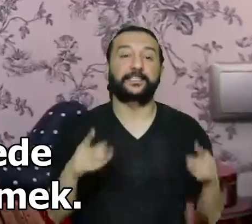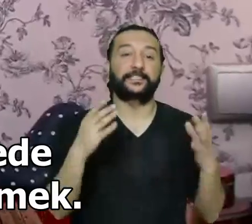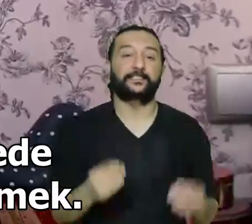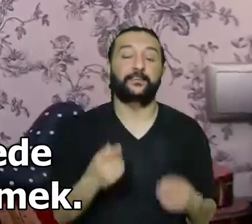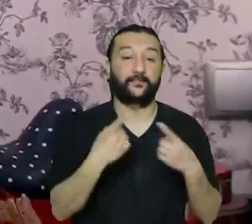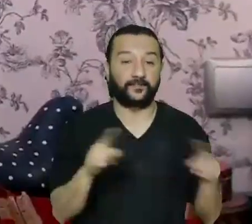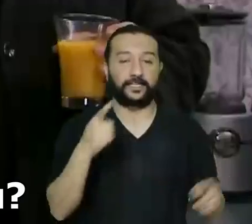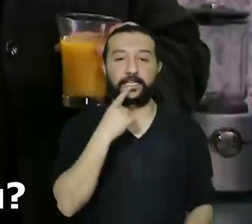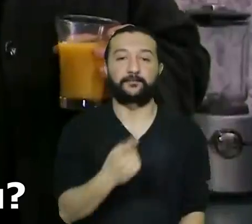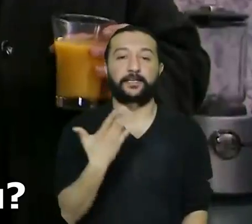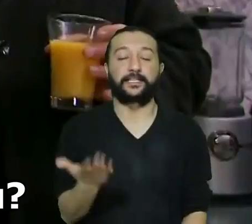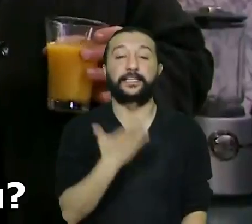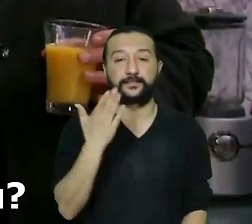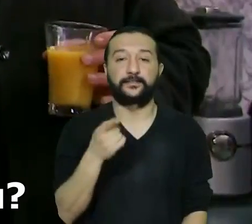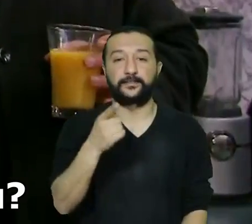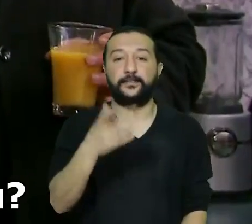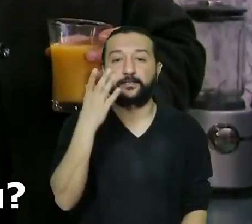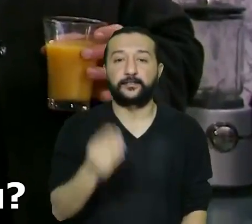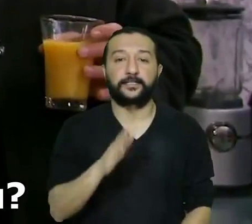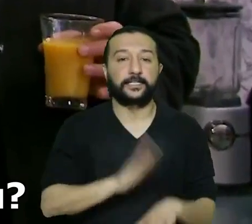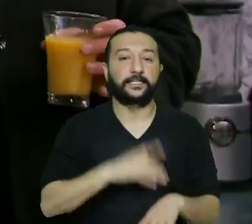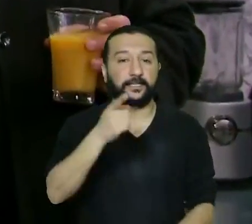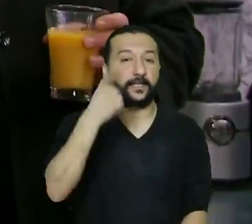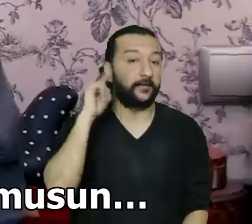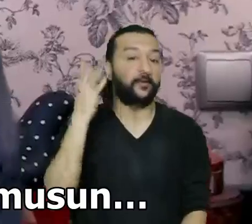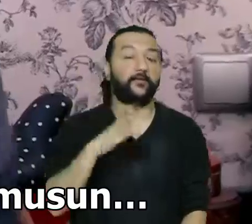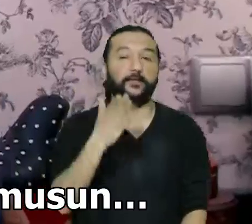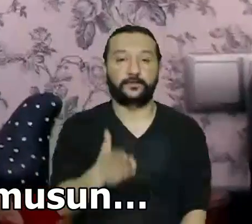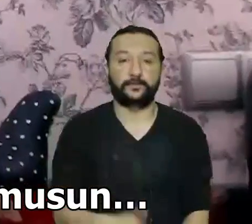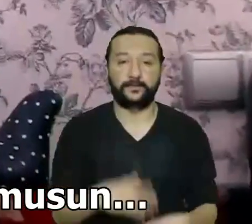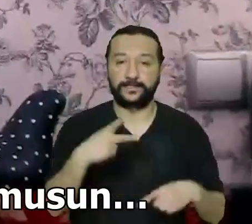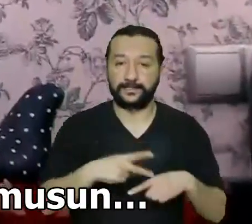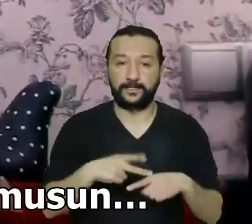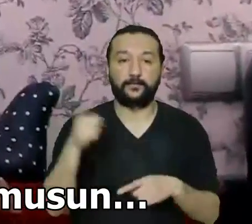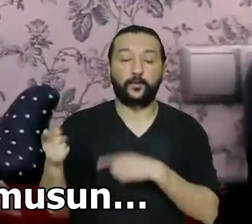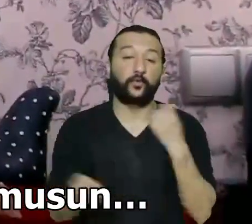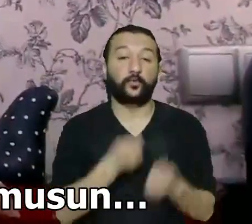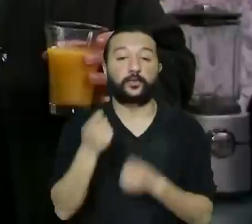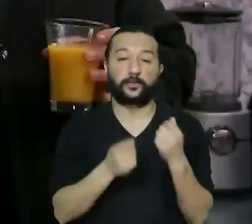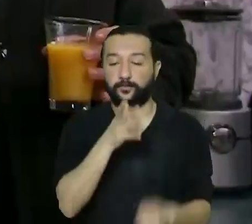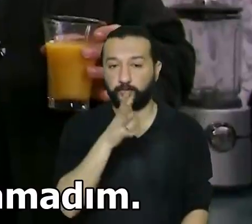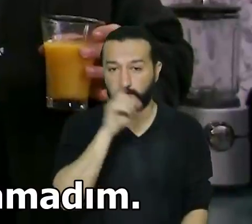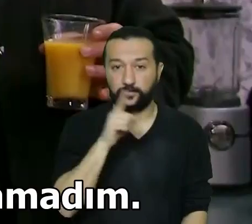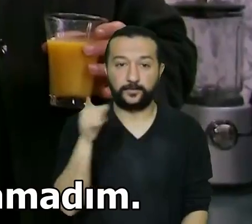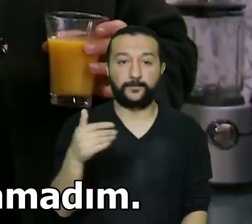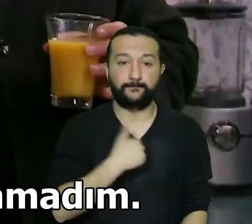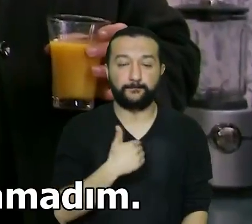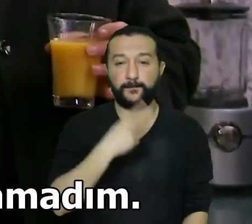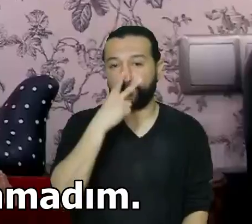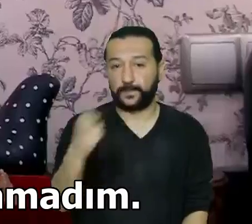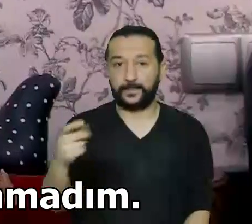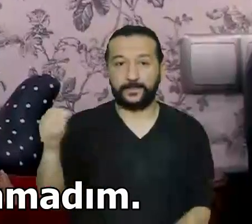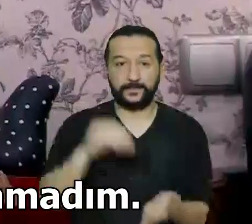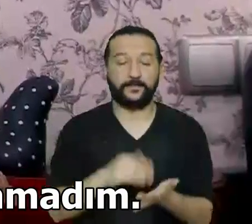demek, enteresan demek. Neyse, hayırdır nasıl senin haberin olmadı? Ya zarfla uğraşıyordum biliyor musun? Ben iyi oldu,